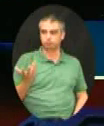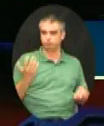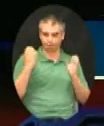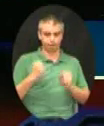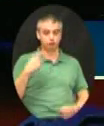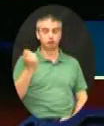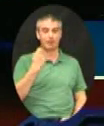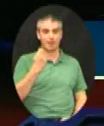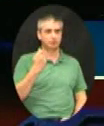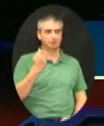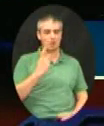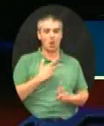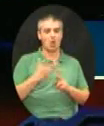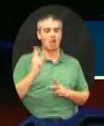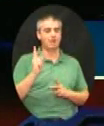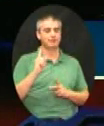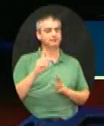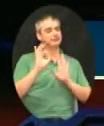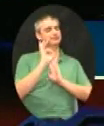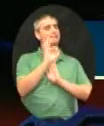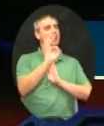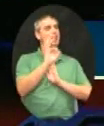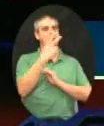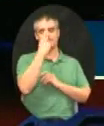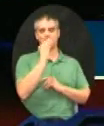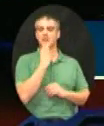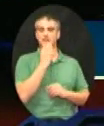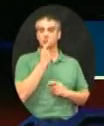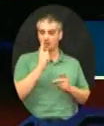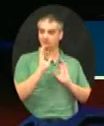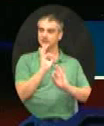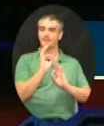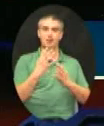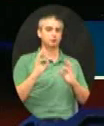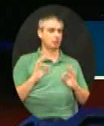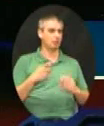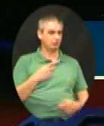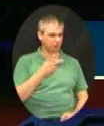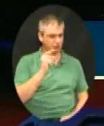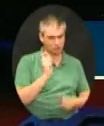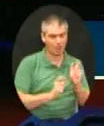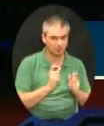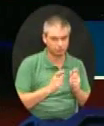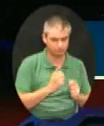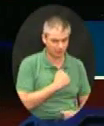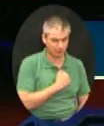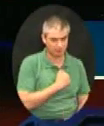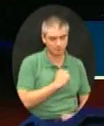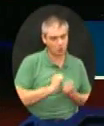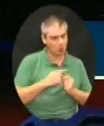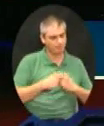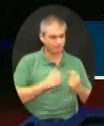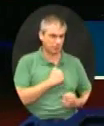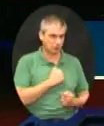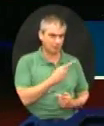ספק שהשבת היא לא רק שהיא סמל מבחינת היהדות, היא גם סמל של... אבל אתה יודע שיש אנשים דתיים או מסורתיים,